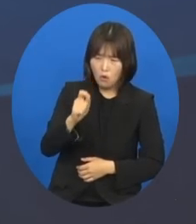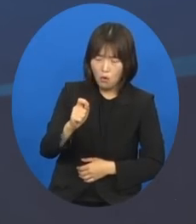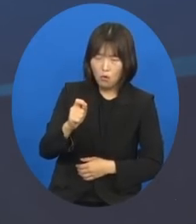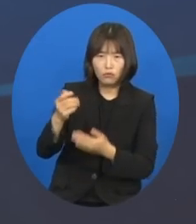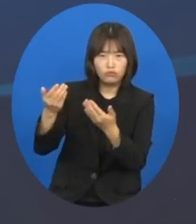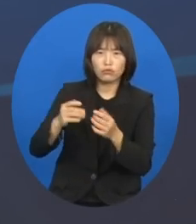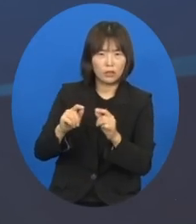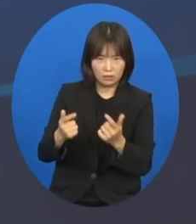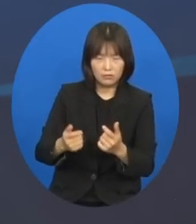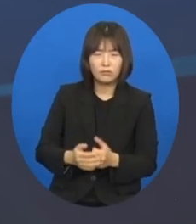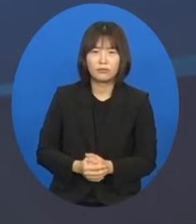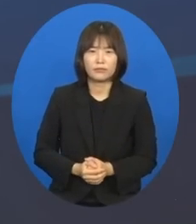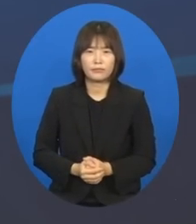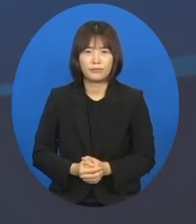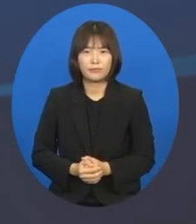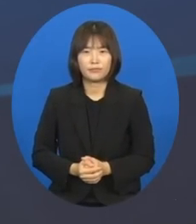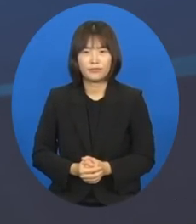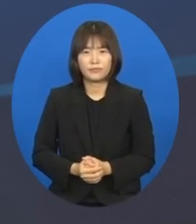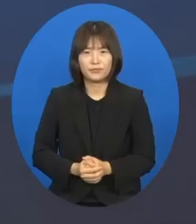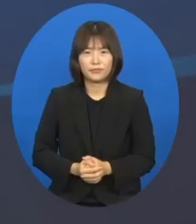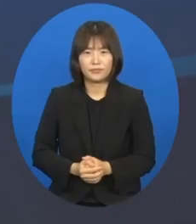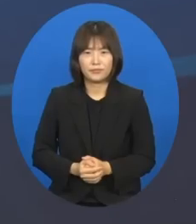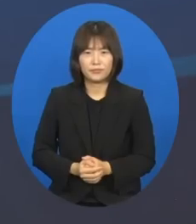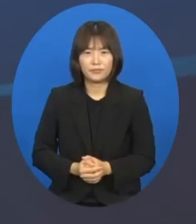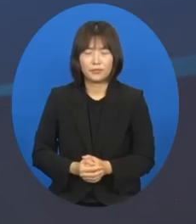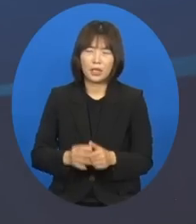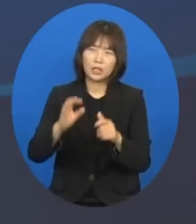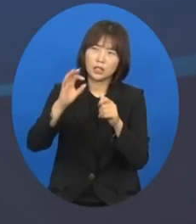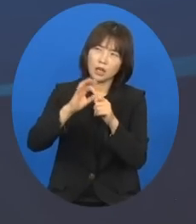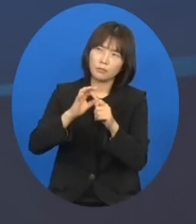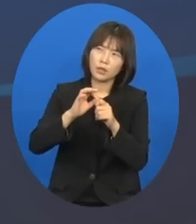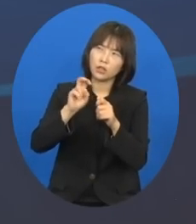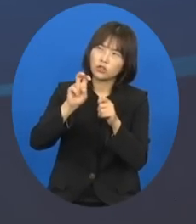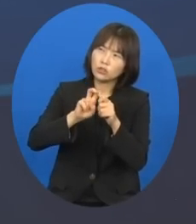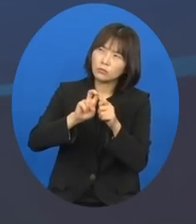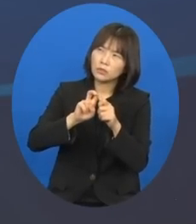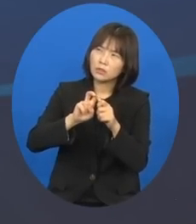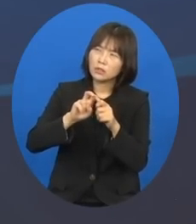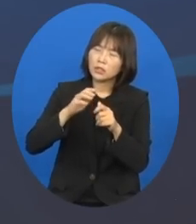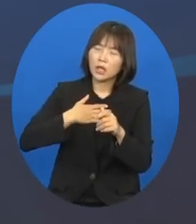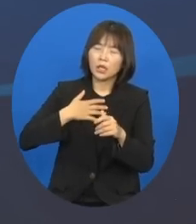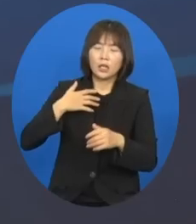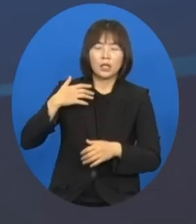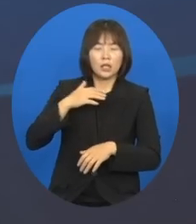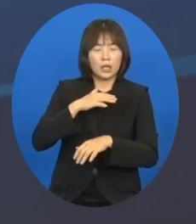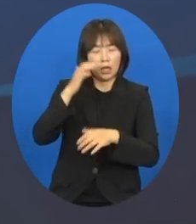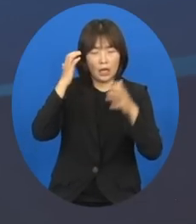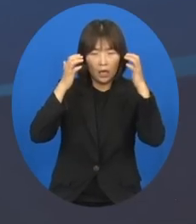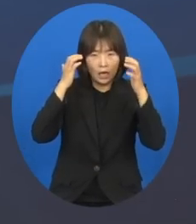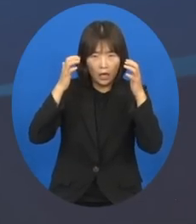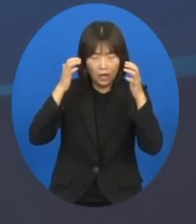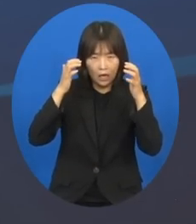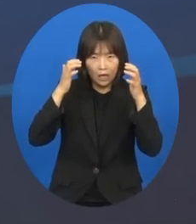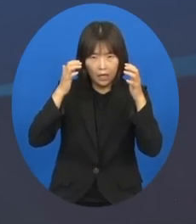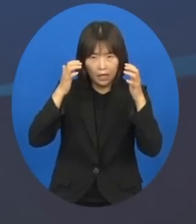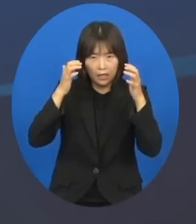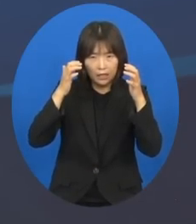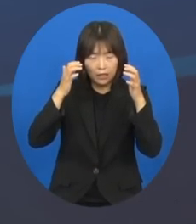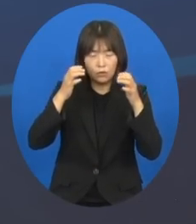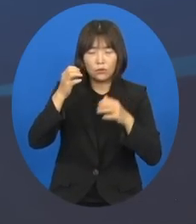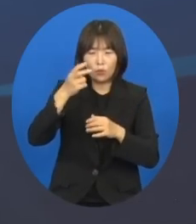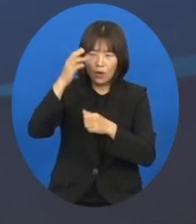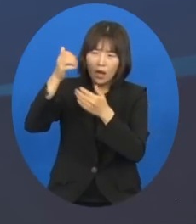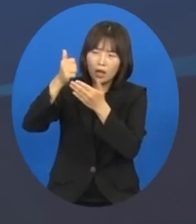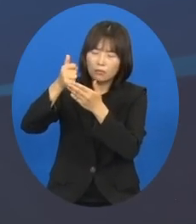아니고 열 번인지 20번인지 나조차도 헷갈릴만큼 하나님 앞에 죄송하고 고개 들지